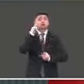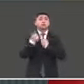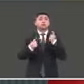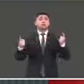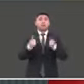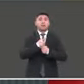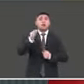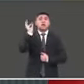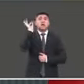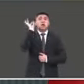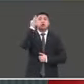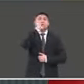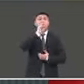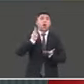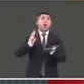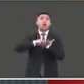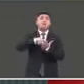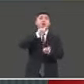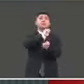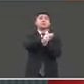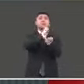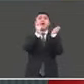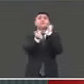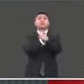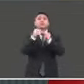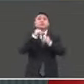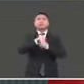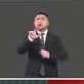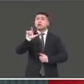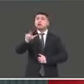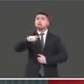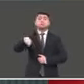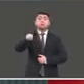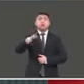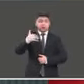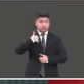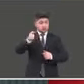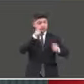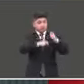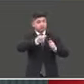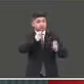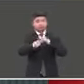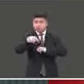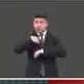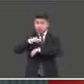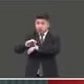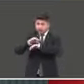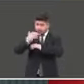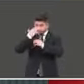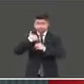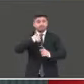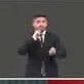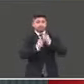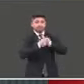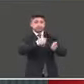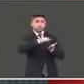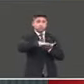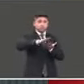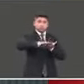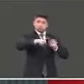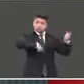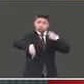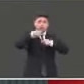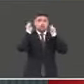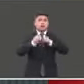yeşil Kalkınma Devriminin gerektirdiği yapısal dönüşümün rehberliğinde hazırlayacak ve yürüteceğiz